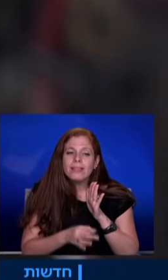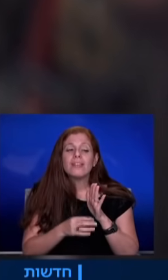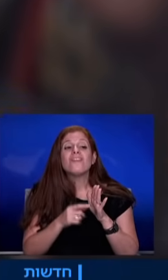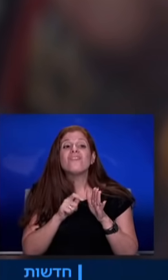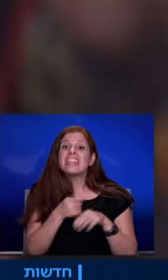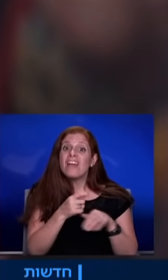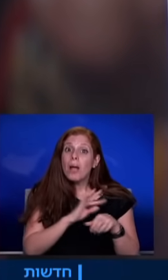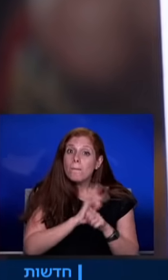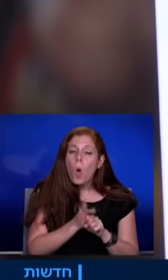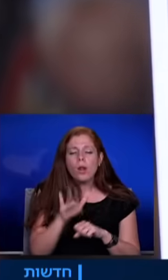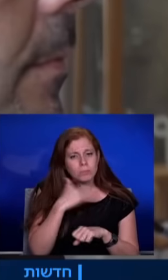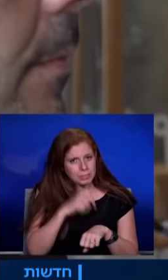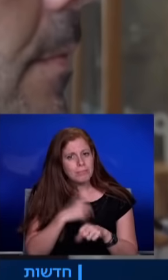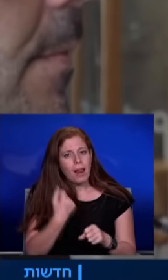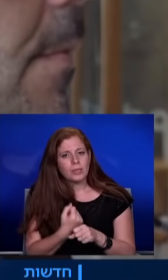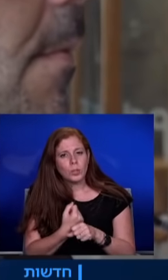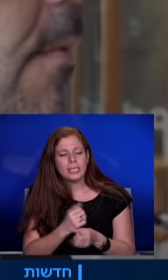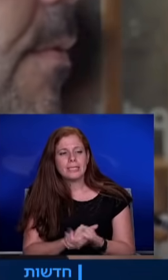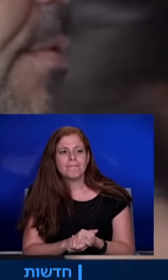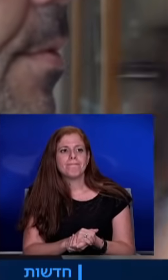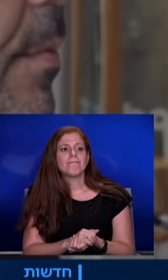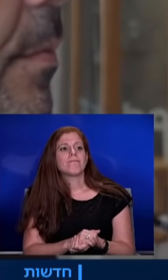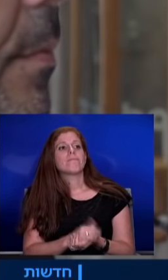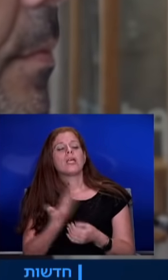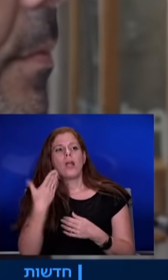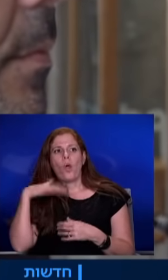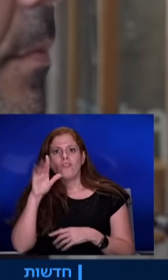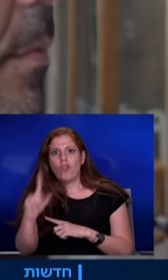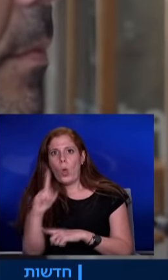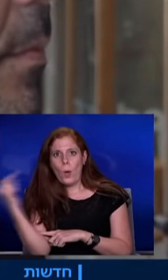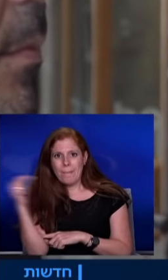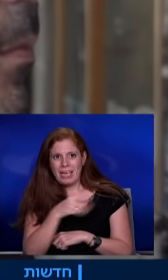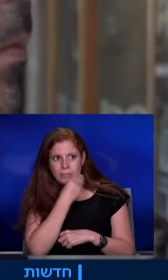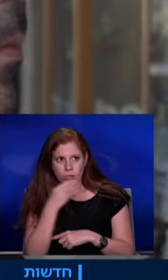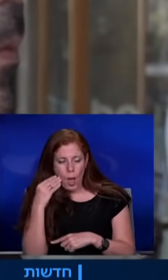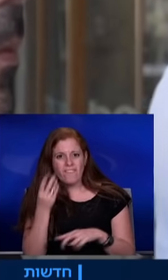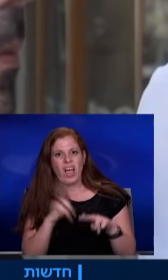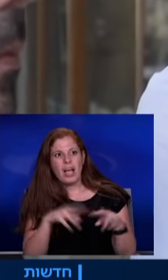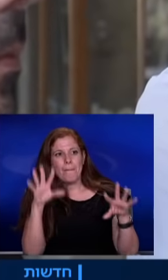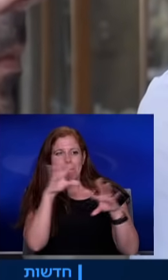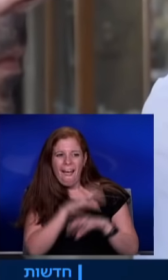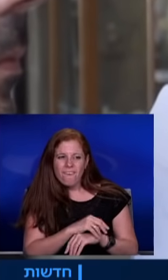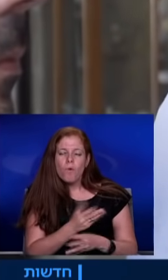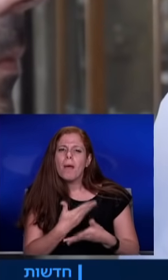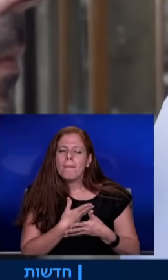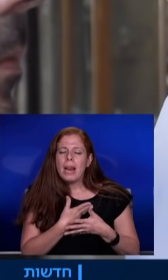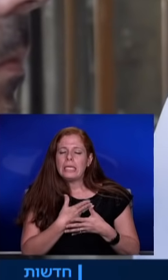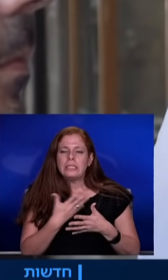היה להם מספיק זמן לעשות זאת. כי לרוב שהלקוח מגיע בצהריים ואחרי זה מגיע בערב, מקבל איזשהו משבר זהות.